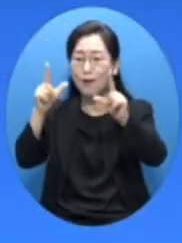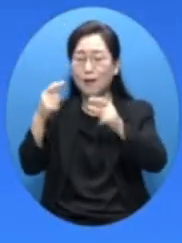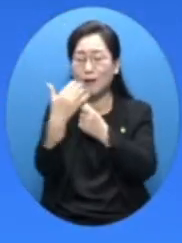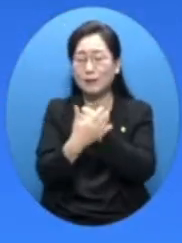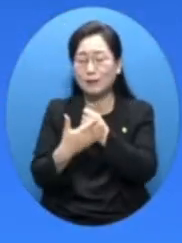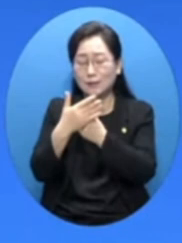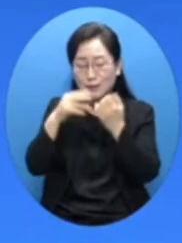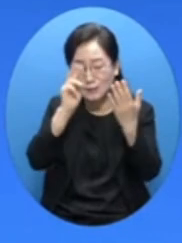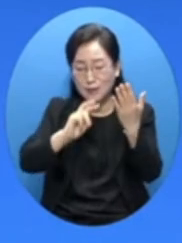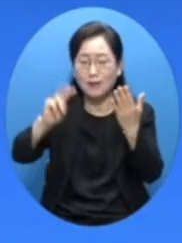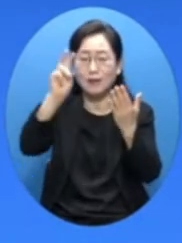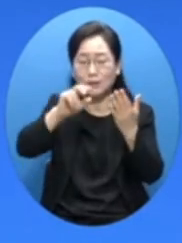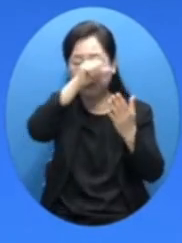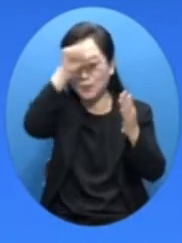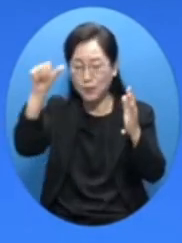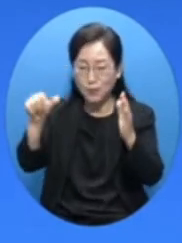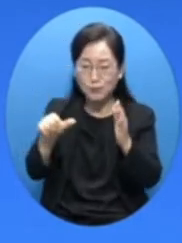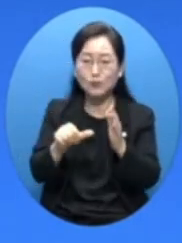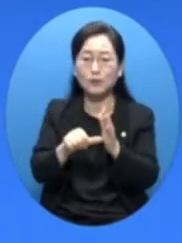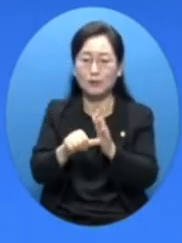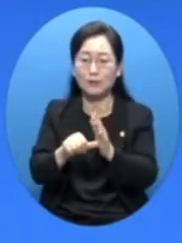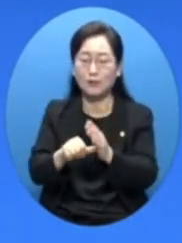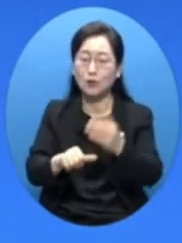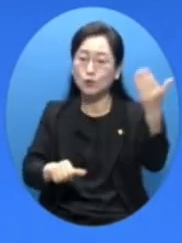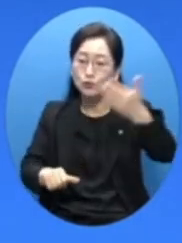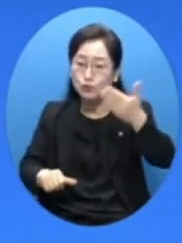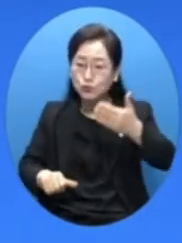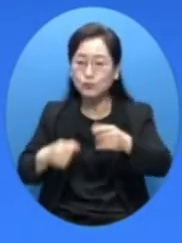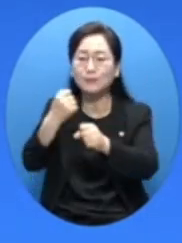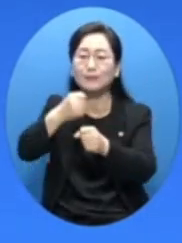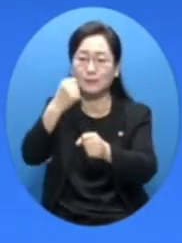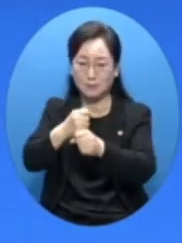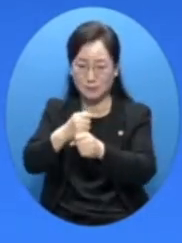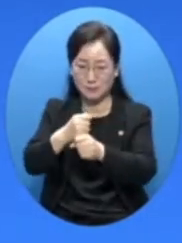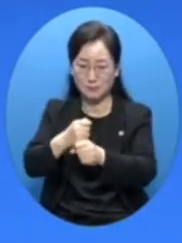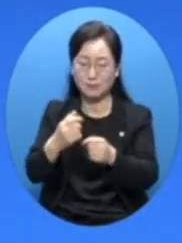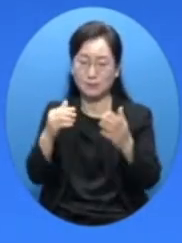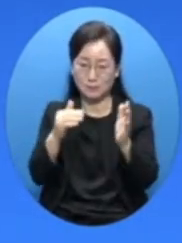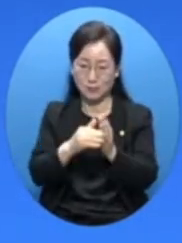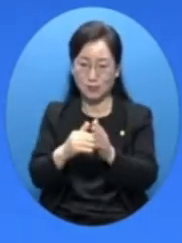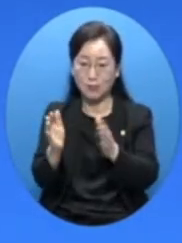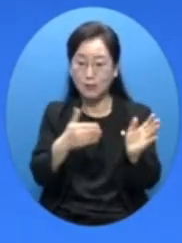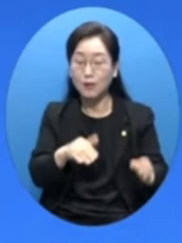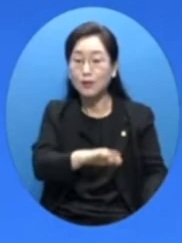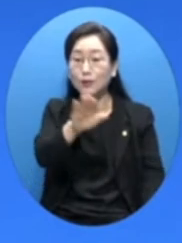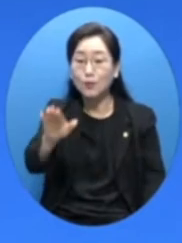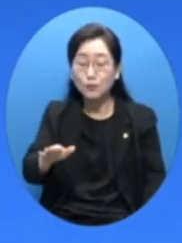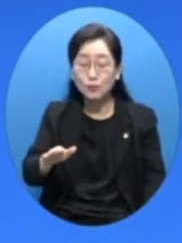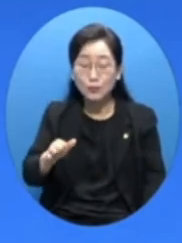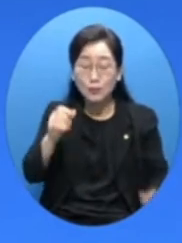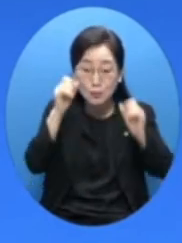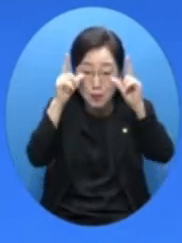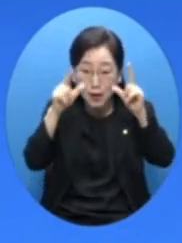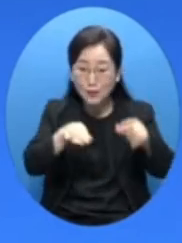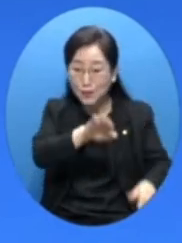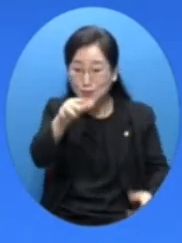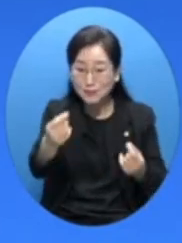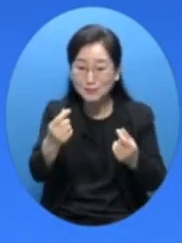찬송을 한평생 살면서 9,000편이나 지은 것입니다. 여러분, 우리 눈뜬 사람이 어떨 때 보면